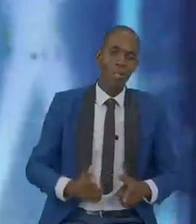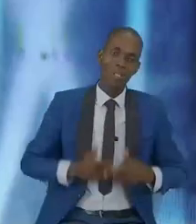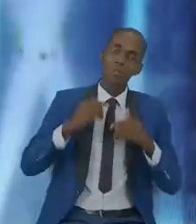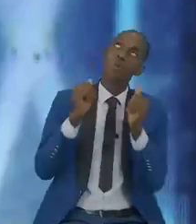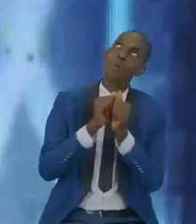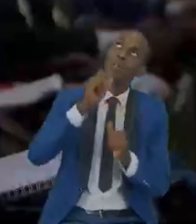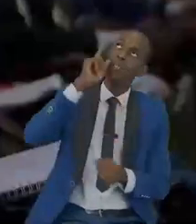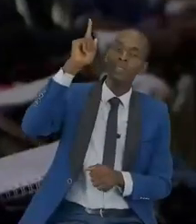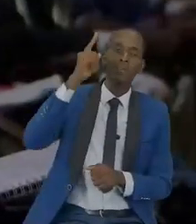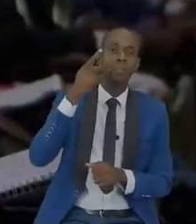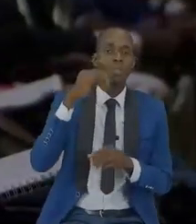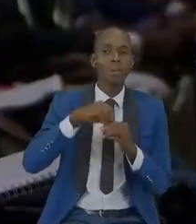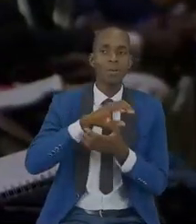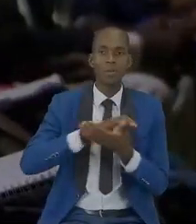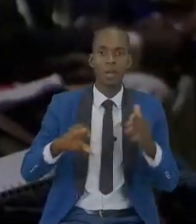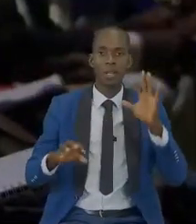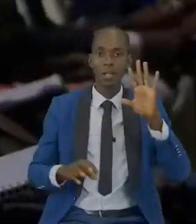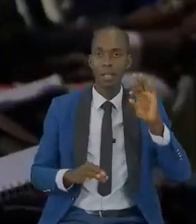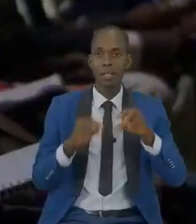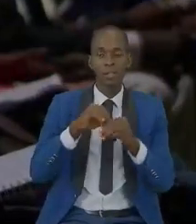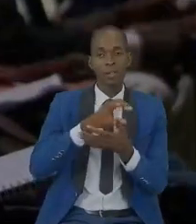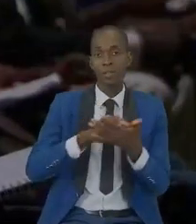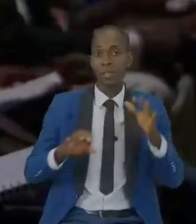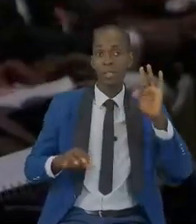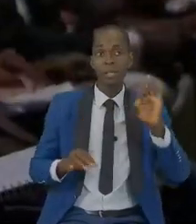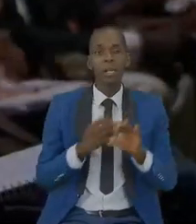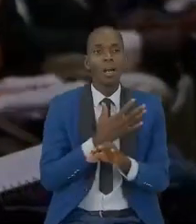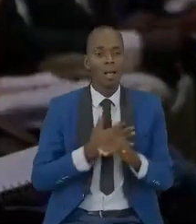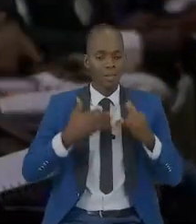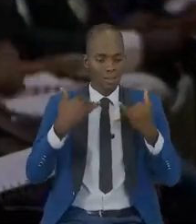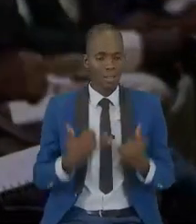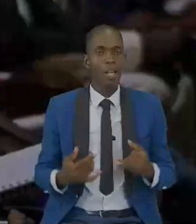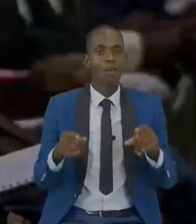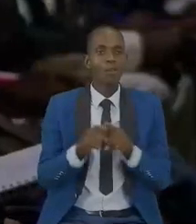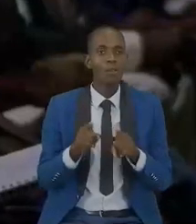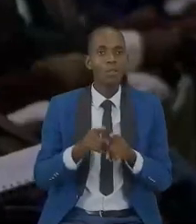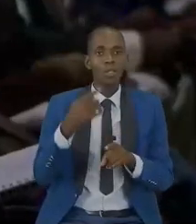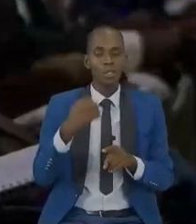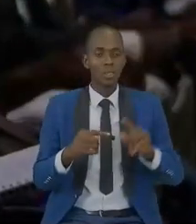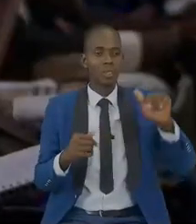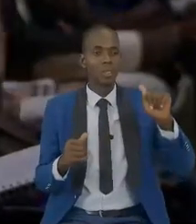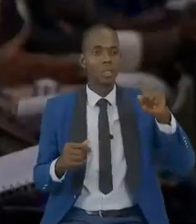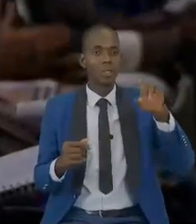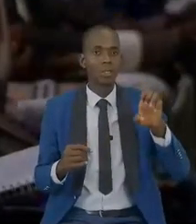je demeurerai en eux et toi aussi tu vas demeurer en lui. Voilà le verset 9.